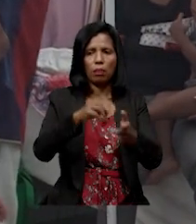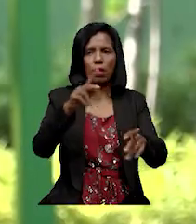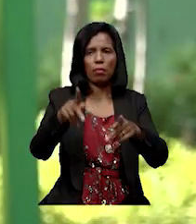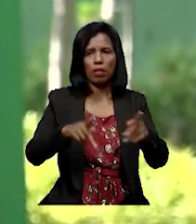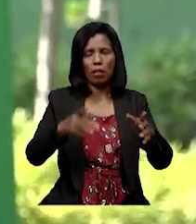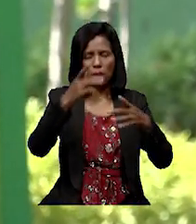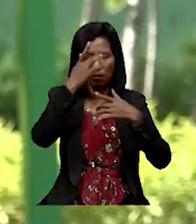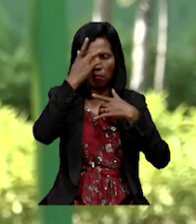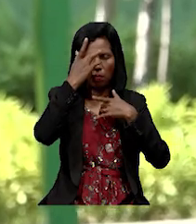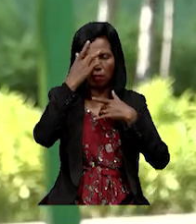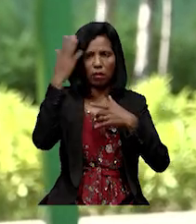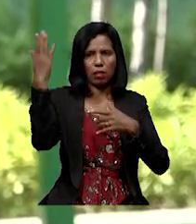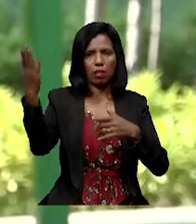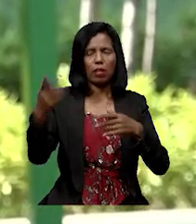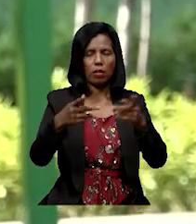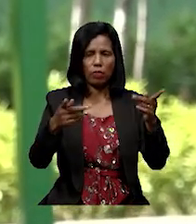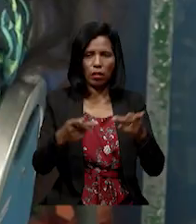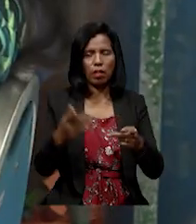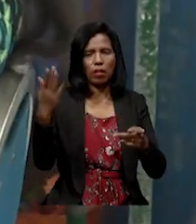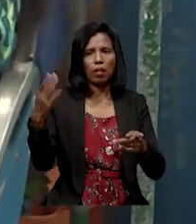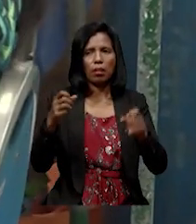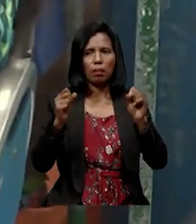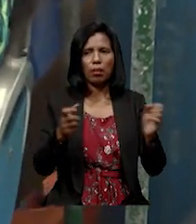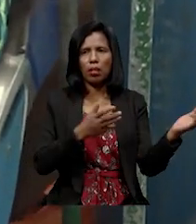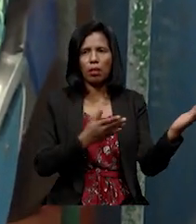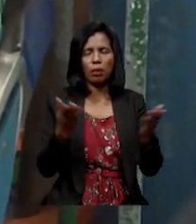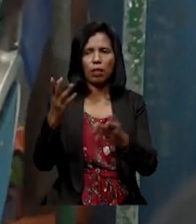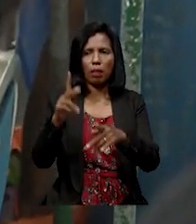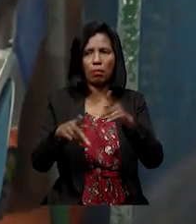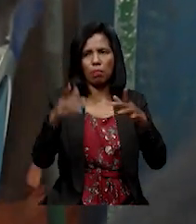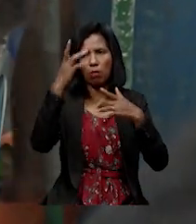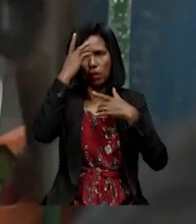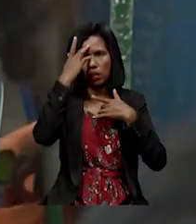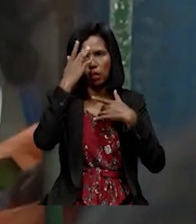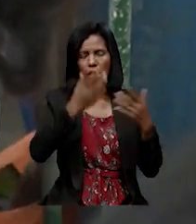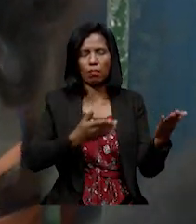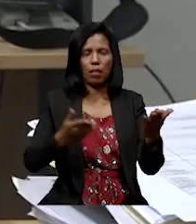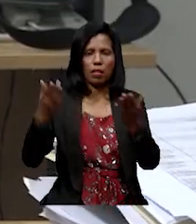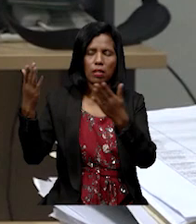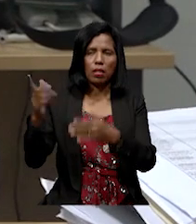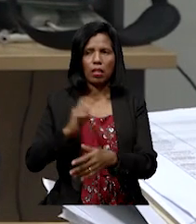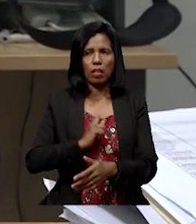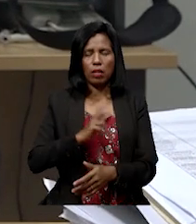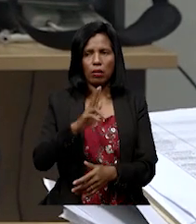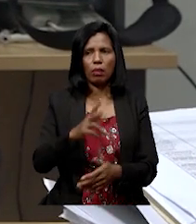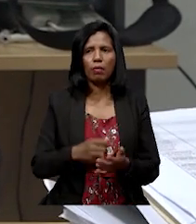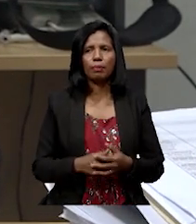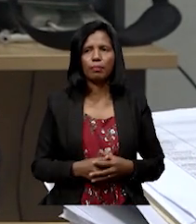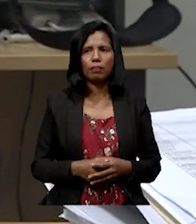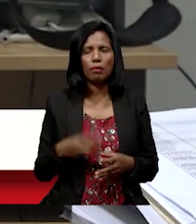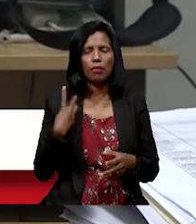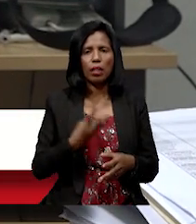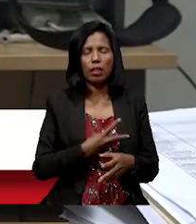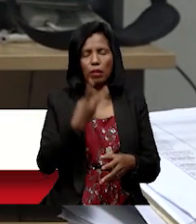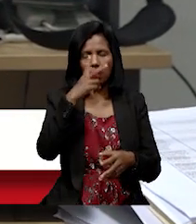no recurso humano ia fatin refere, nune bele lori paciente sira ba iha area refere. Teho tu acompanha,